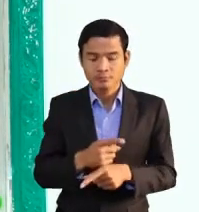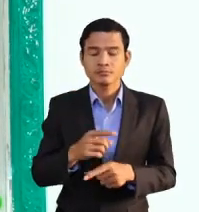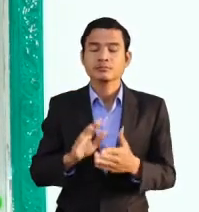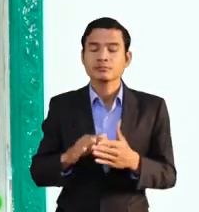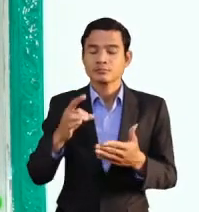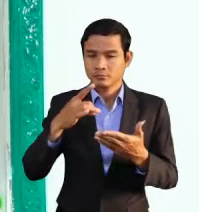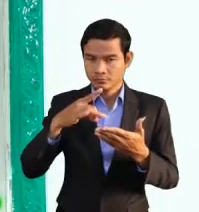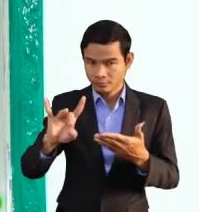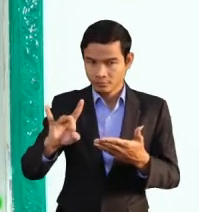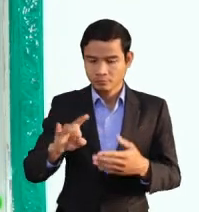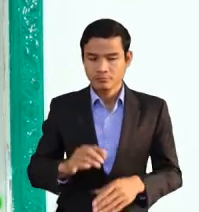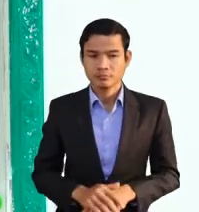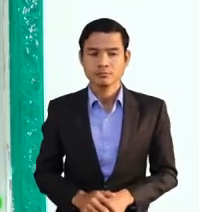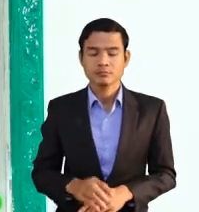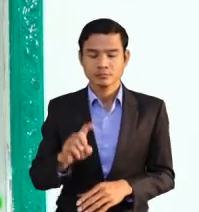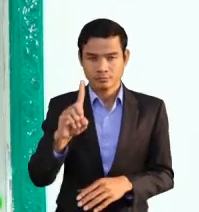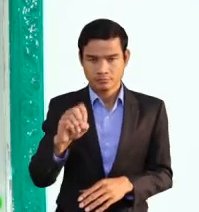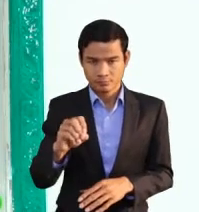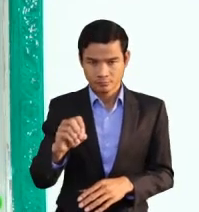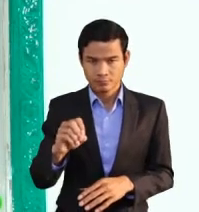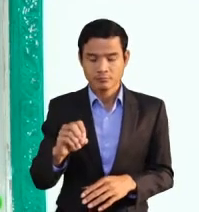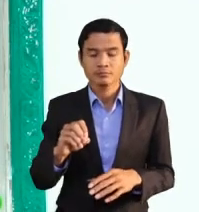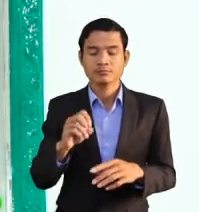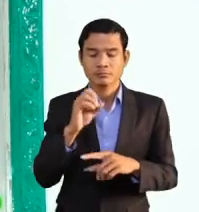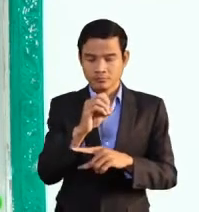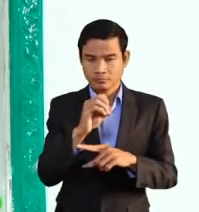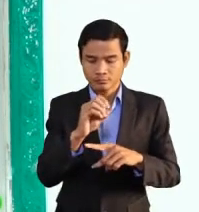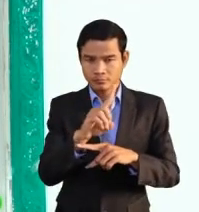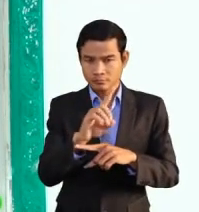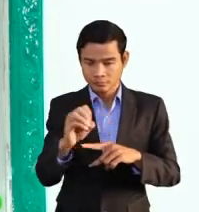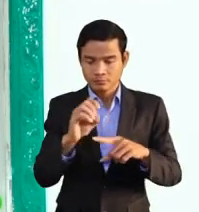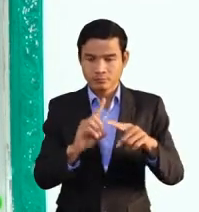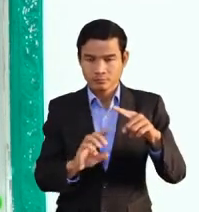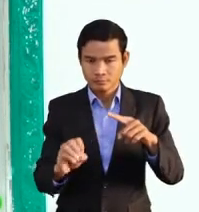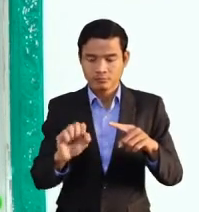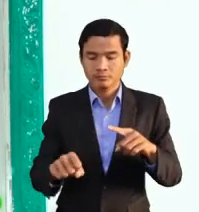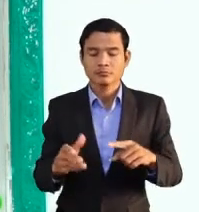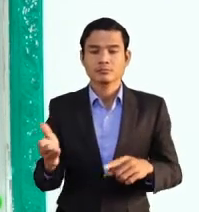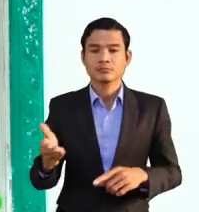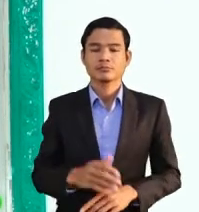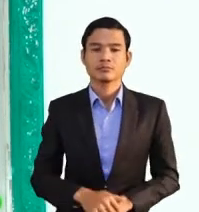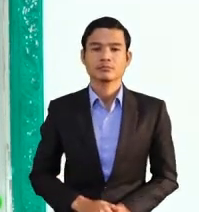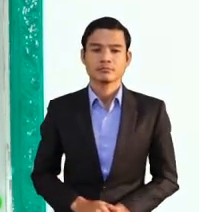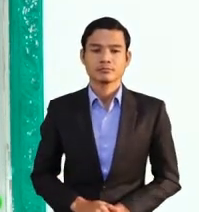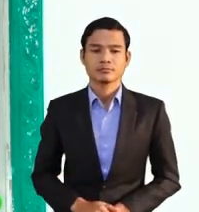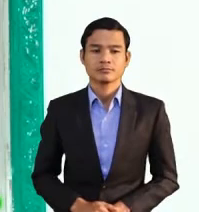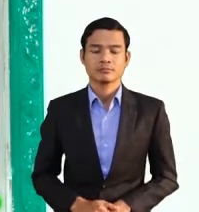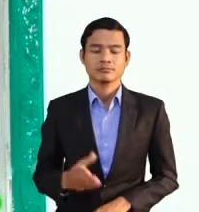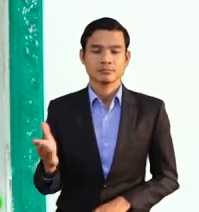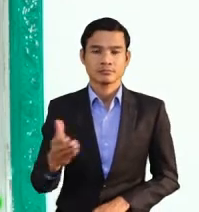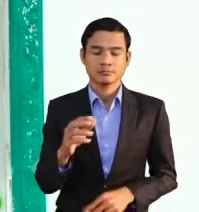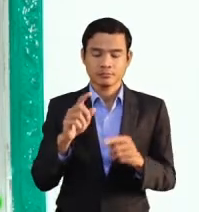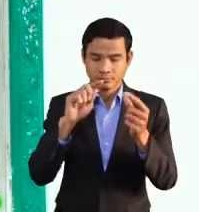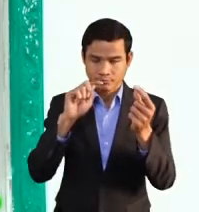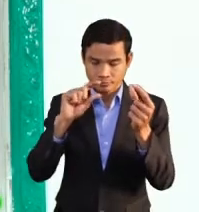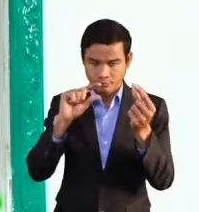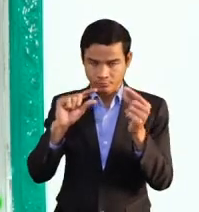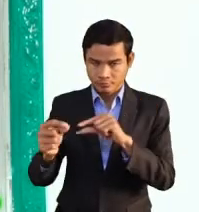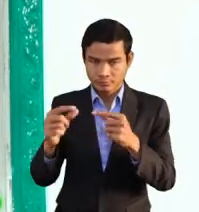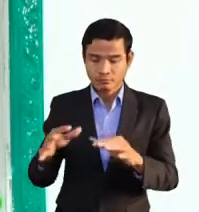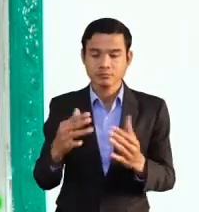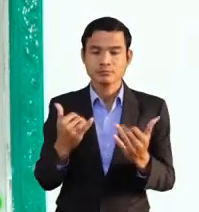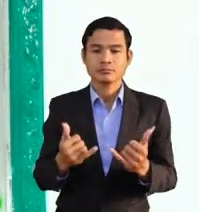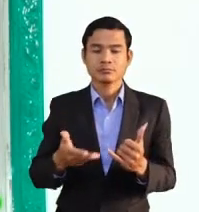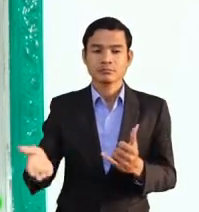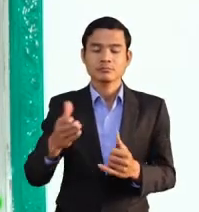tố. Đọp. Lưu đọp. Nó còn á. Chà, lấy con cài hai. Chẳng